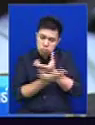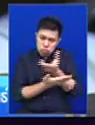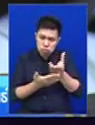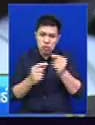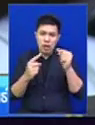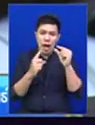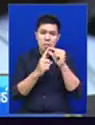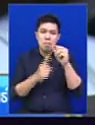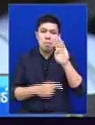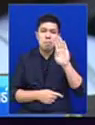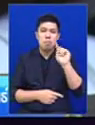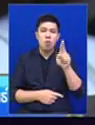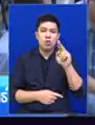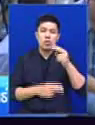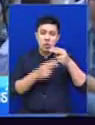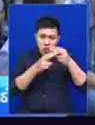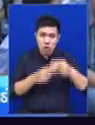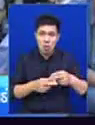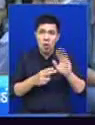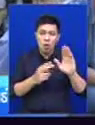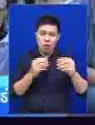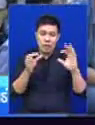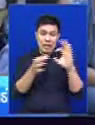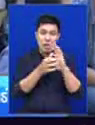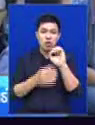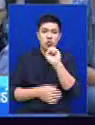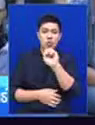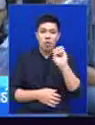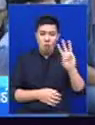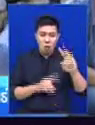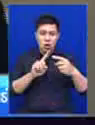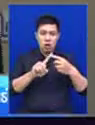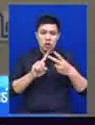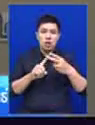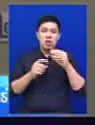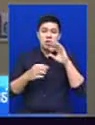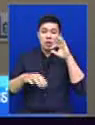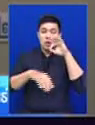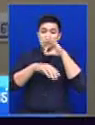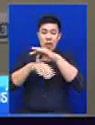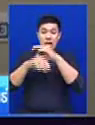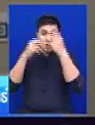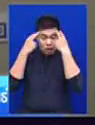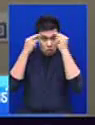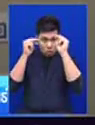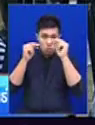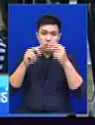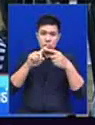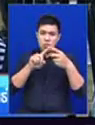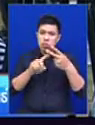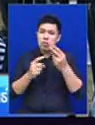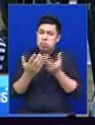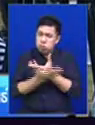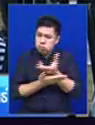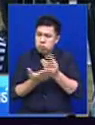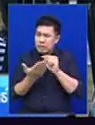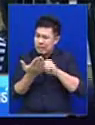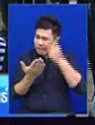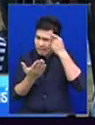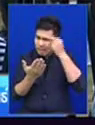เฉพาะการในส่วนที่เกี่ยวข้องกับสมาชิกวุฒิสภาและการแต่งตั้งนายกรัฐมนตรีรวมทั้งเร่งพิจารณาร่างรัฐธรรม